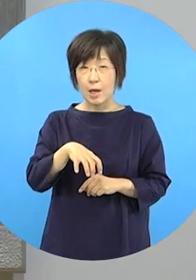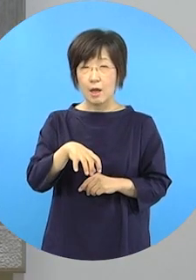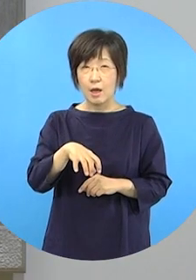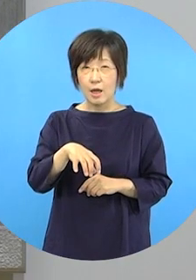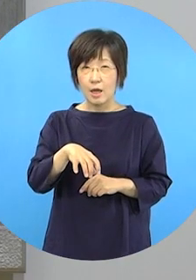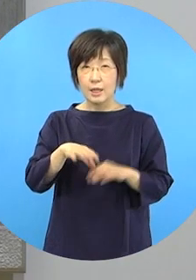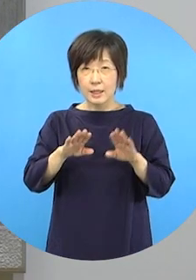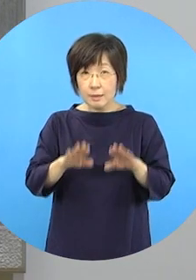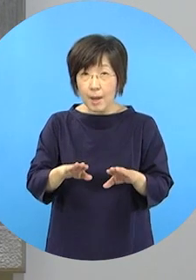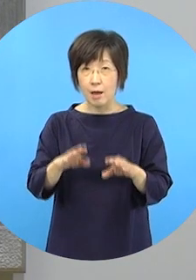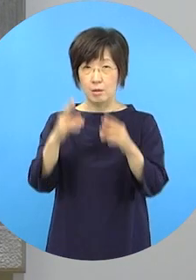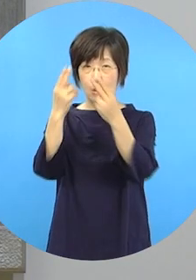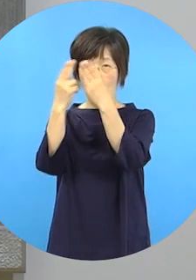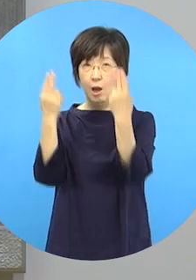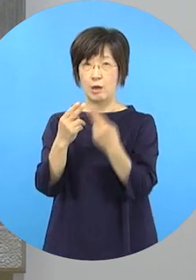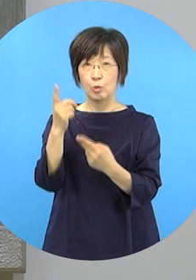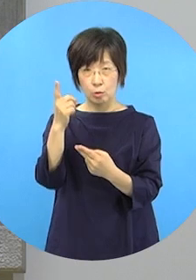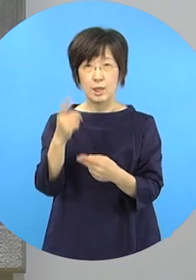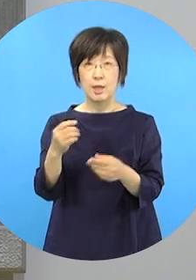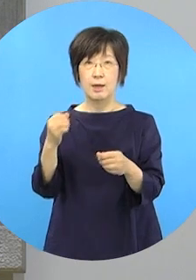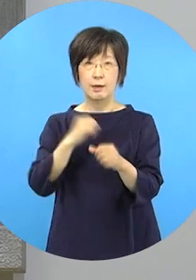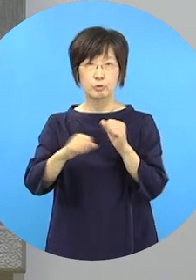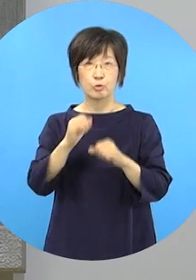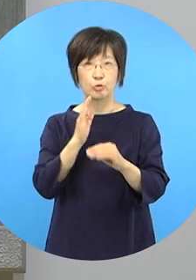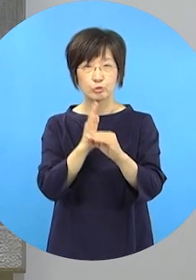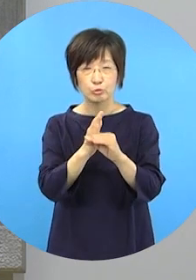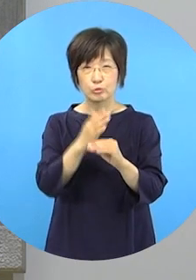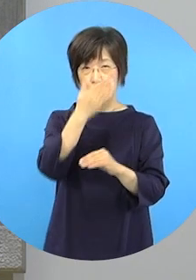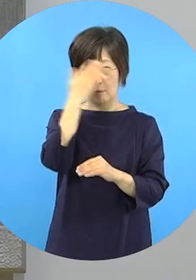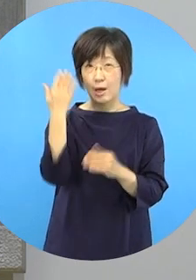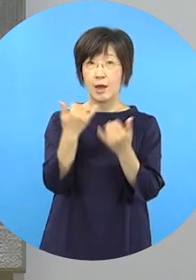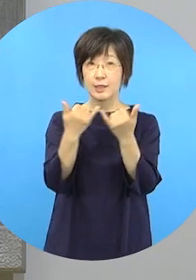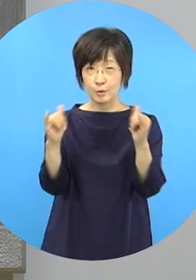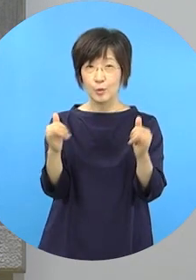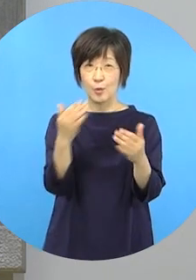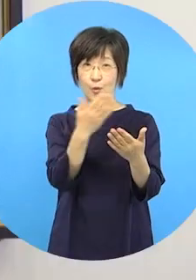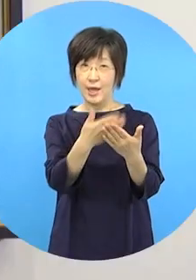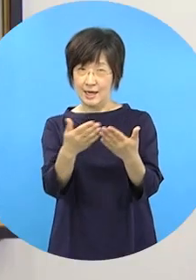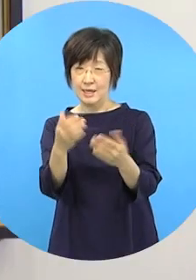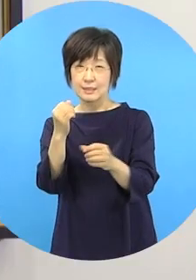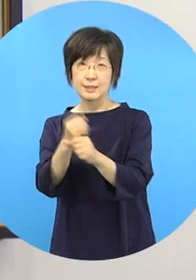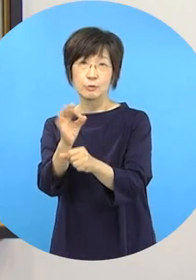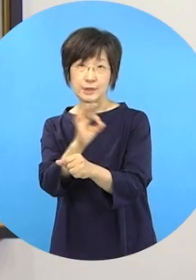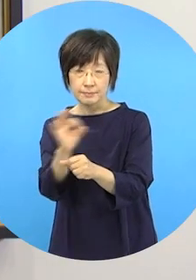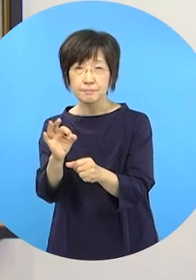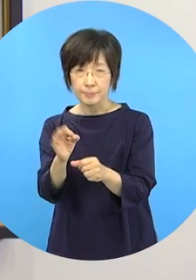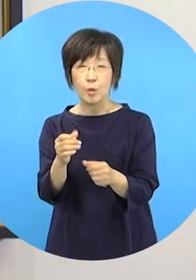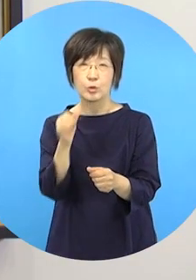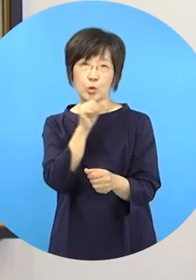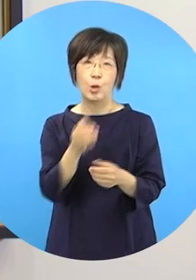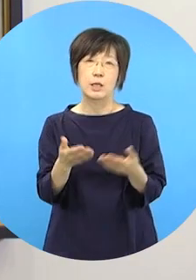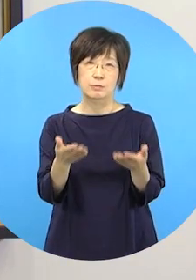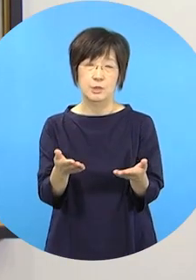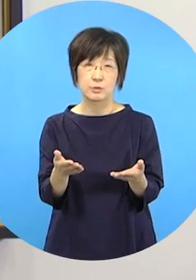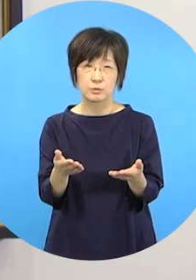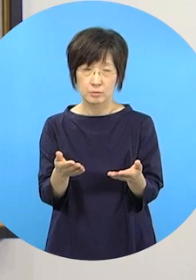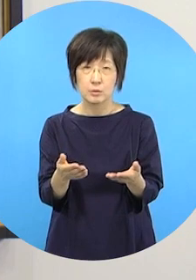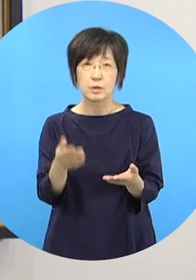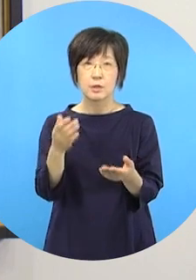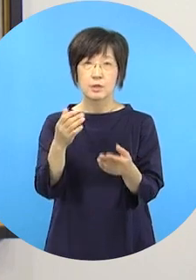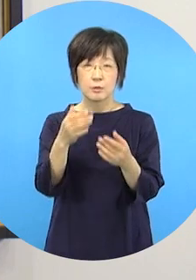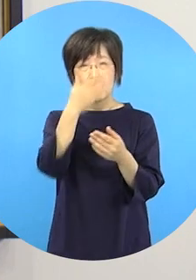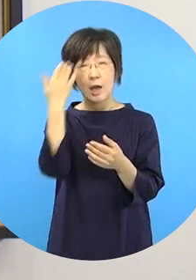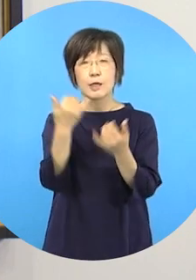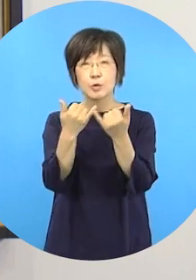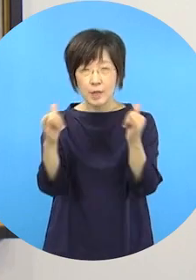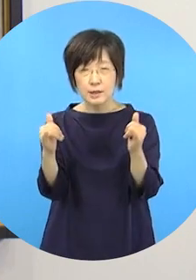今北海道で活動している若い人たちの作品っていうのを紹介しています。彼らの作品作り、それからそれをし